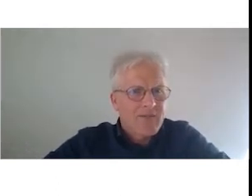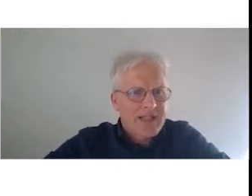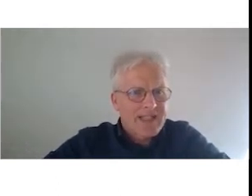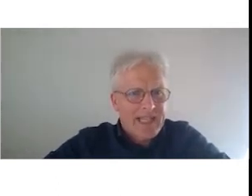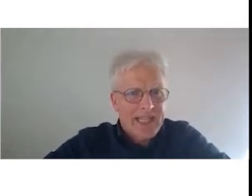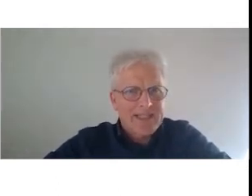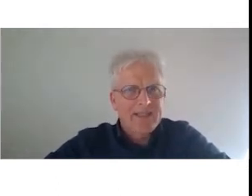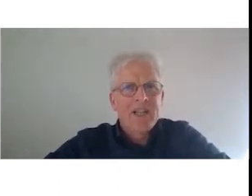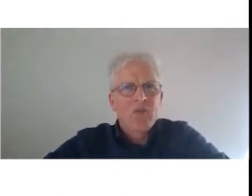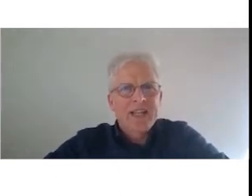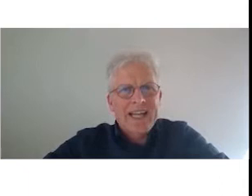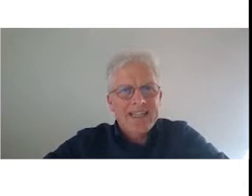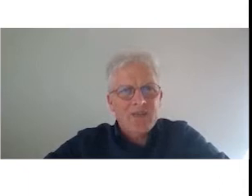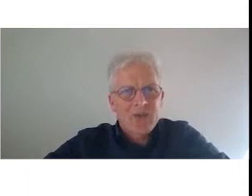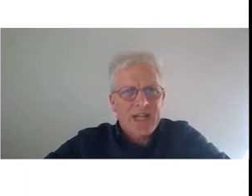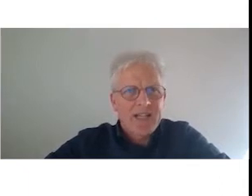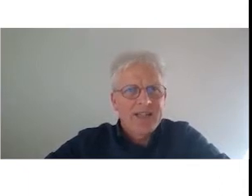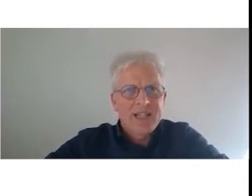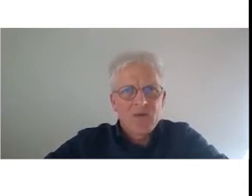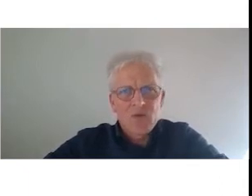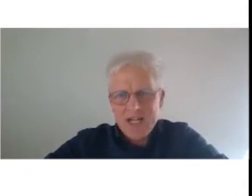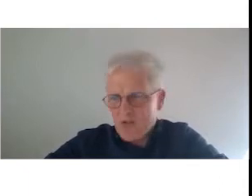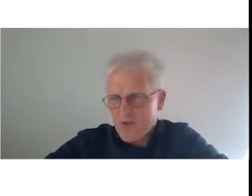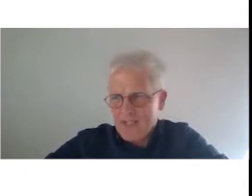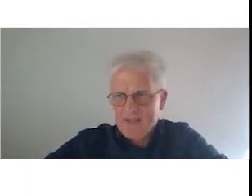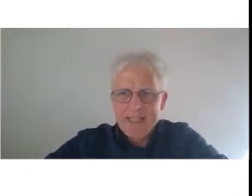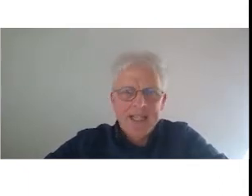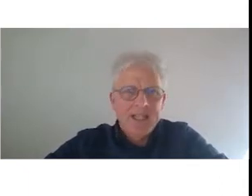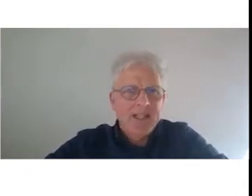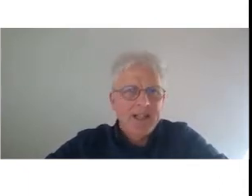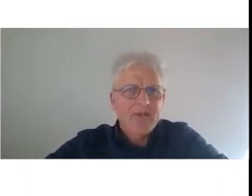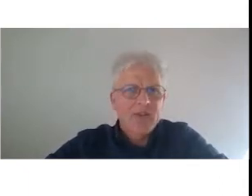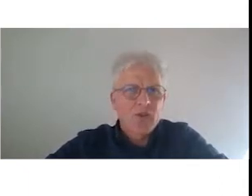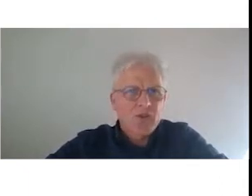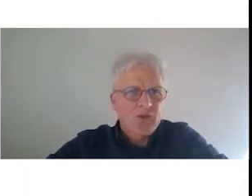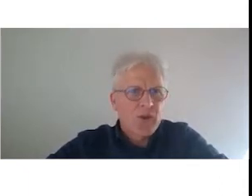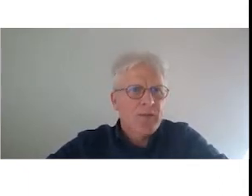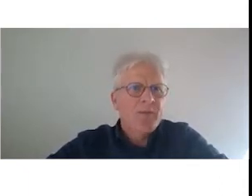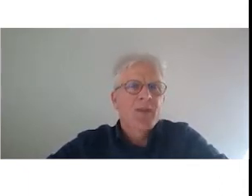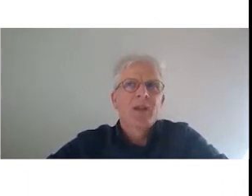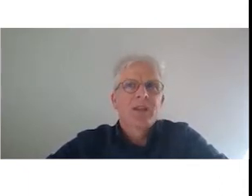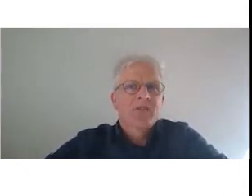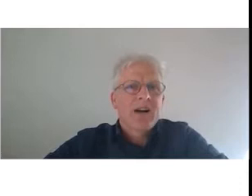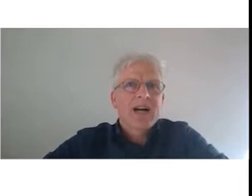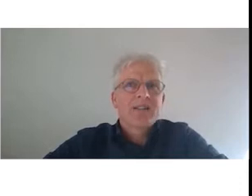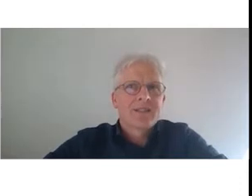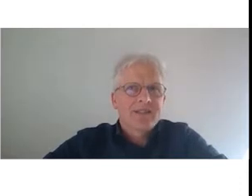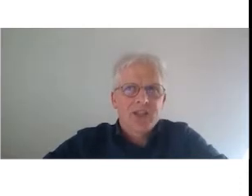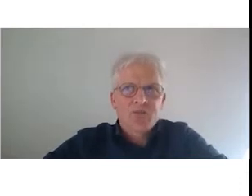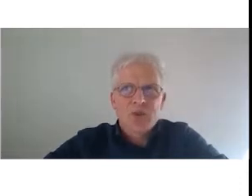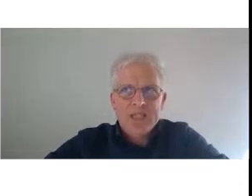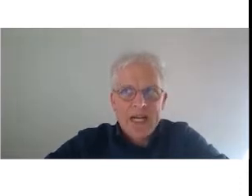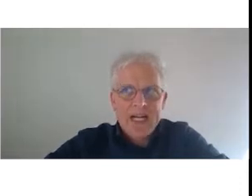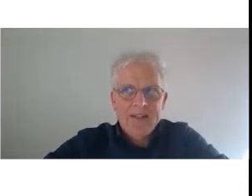am 20.01. unsere erste von drei Tele-UK-Konferenzen hier in NRW durchgeführt. Das war eine